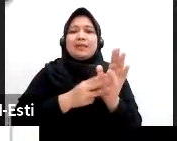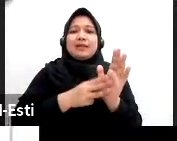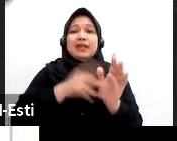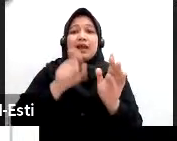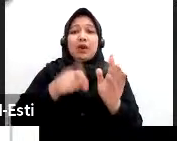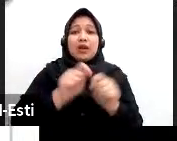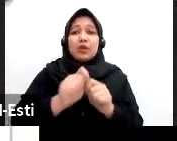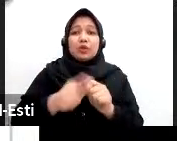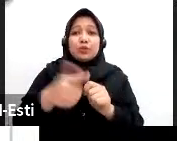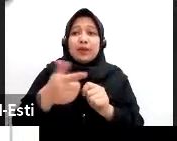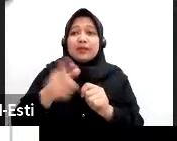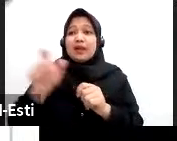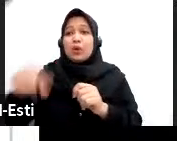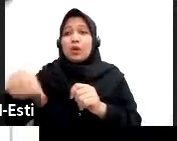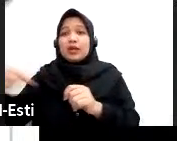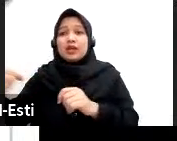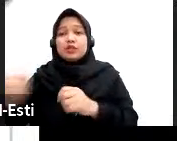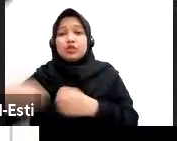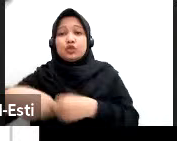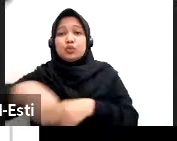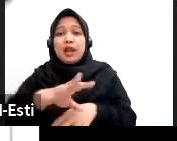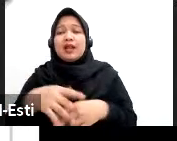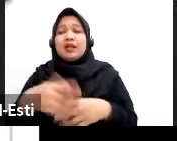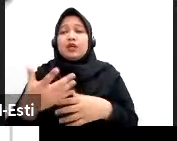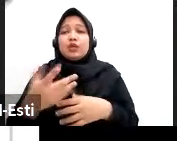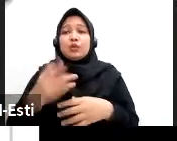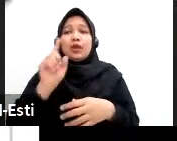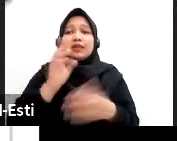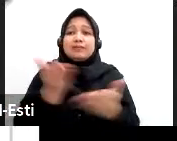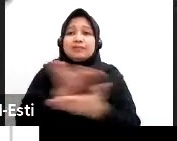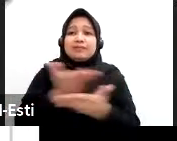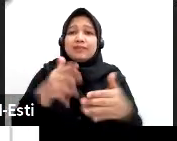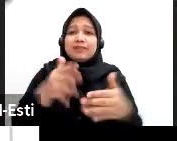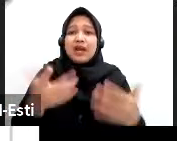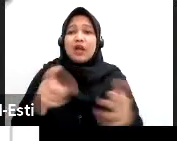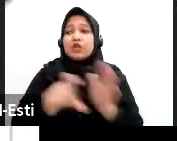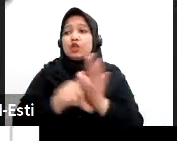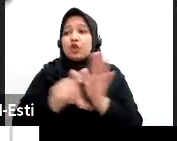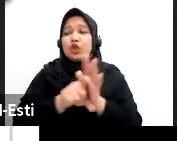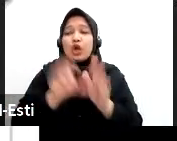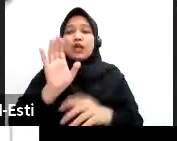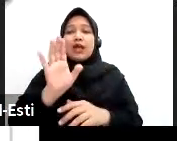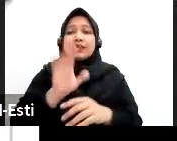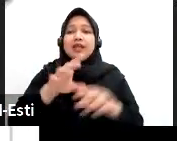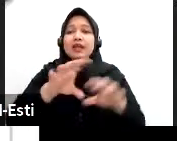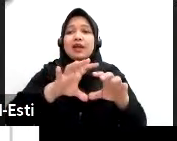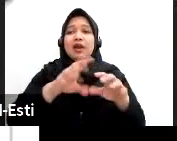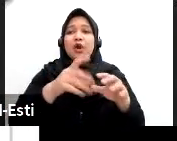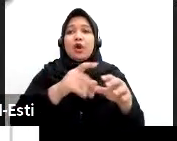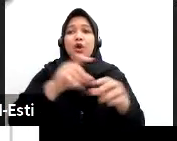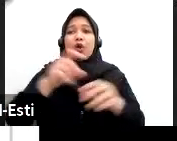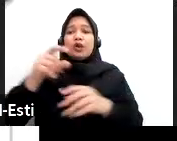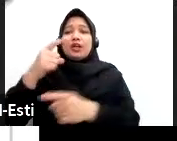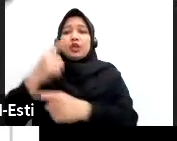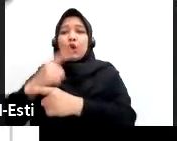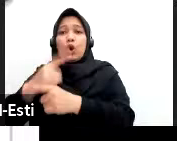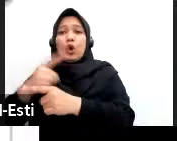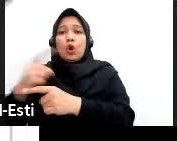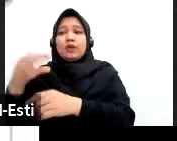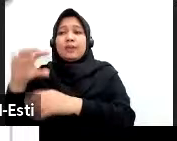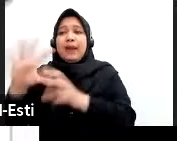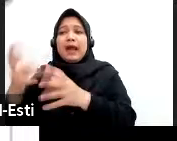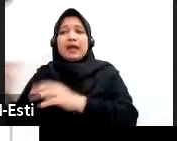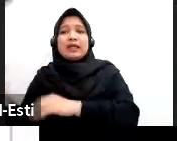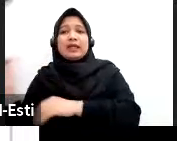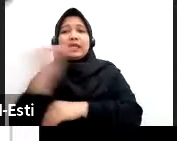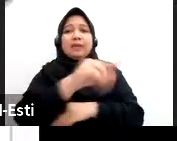Keller misalnya barangnya rusak sampainya didapat Didi konsumen maka konsumen maka kemudian bisa mengadu